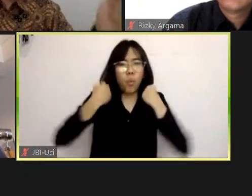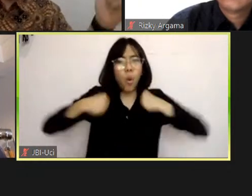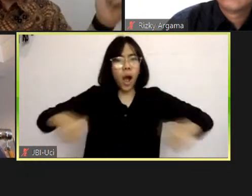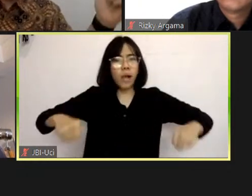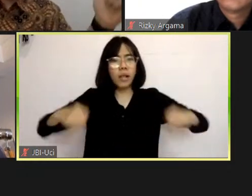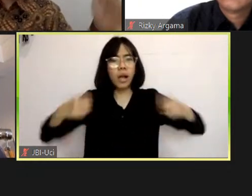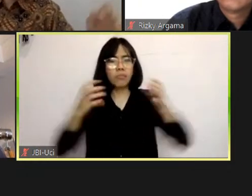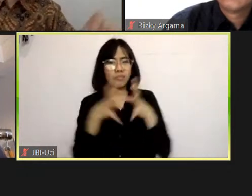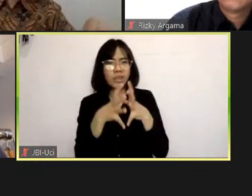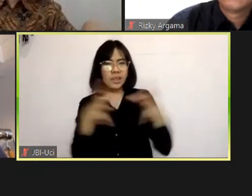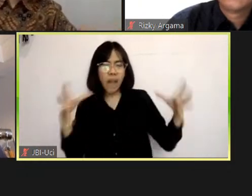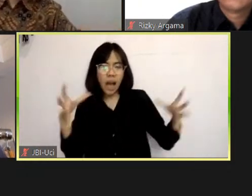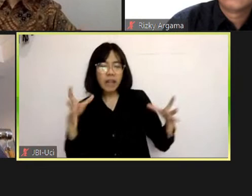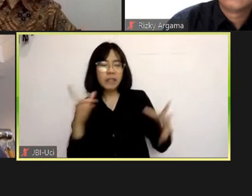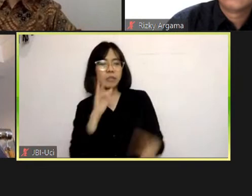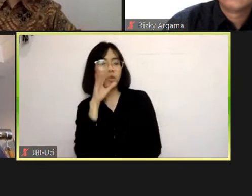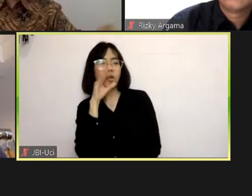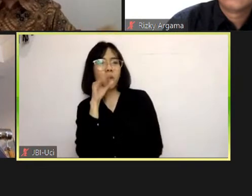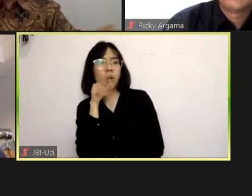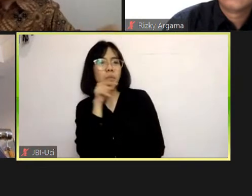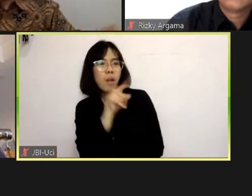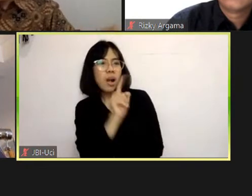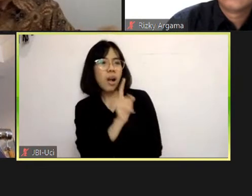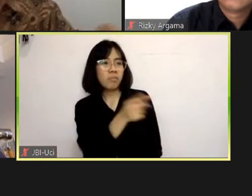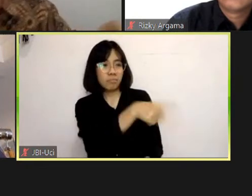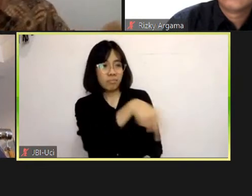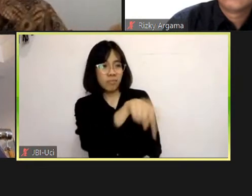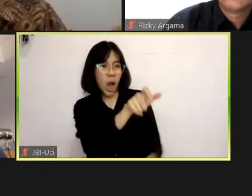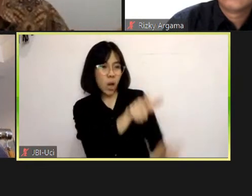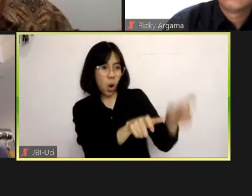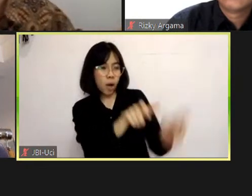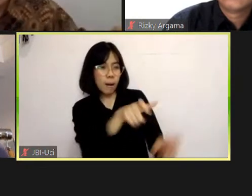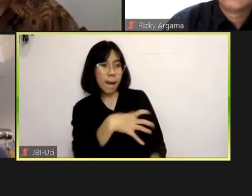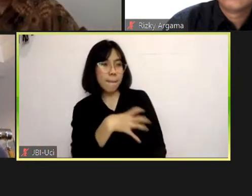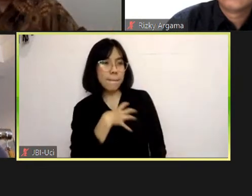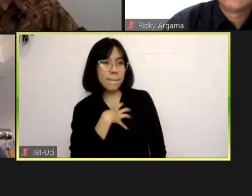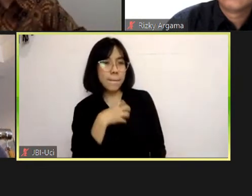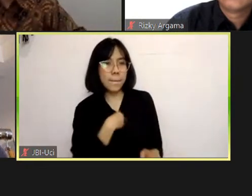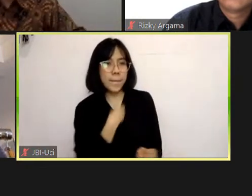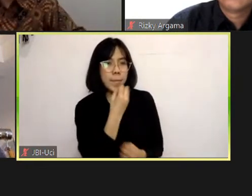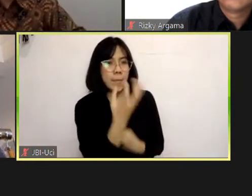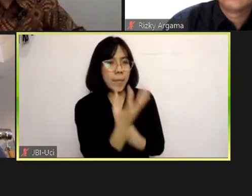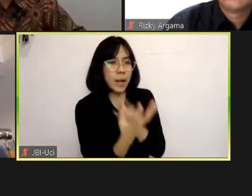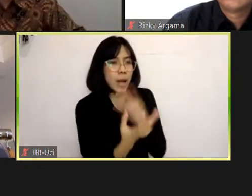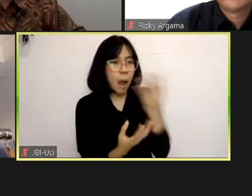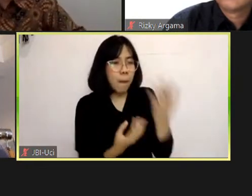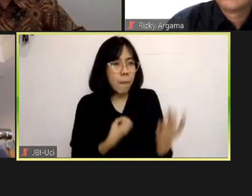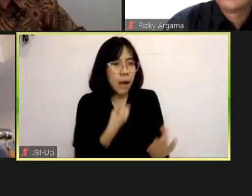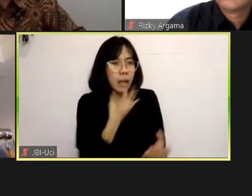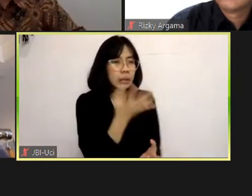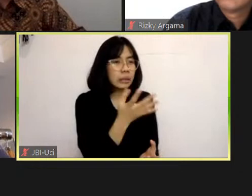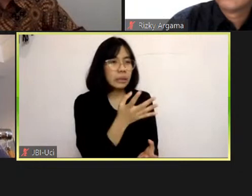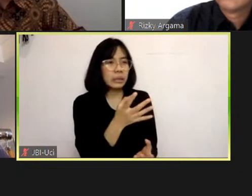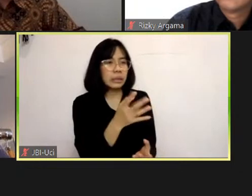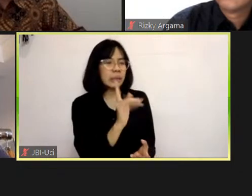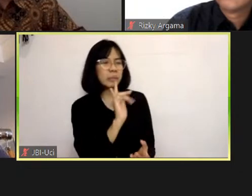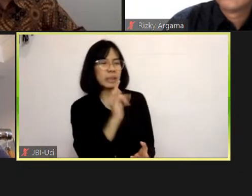agar bisa memastikan bahwa pendapat-pendapat tertentu tidak boleh disampaikan, tidak boleh